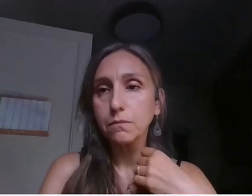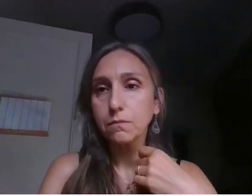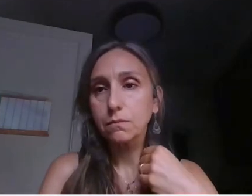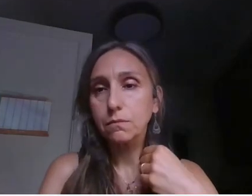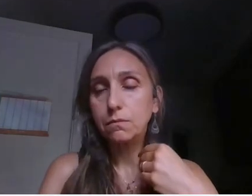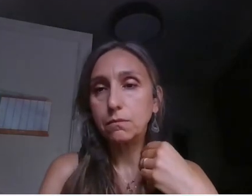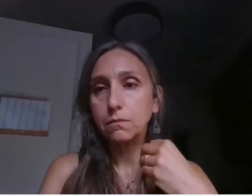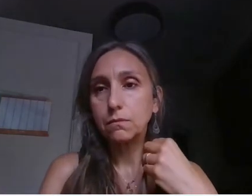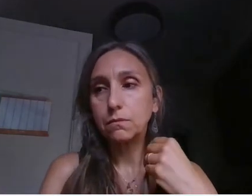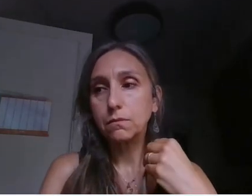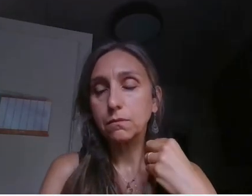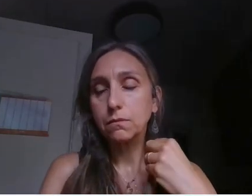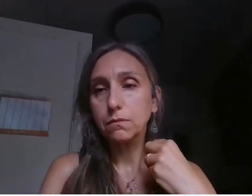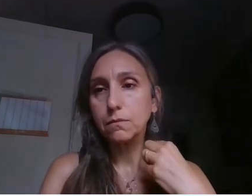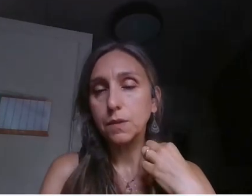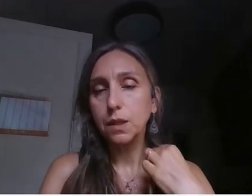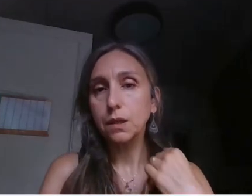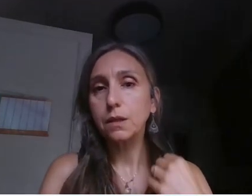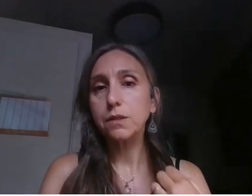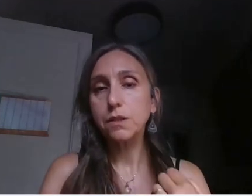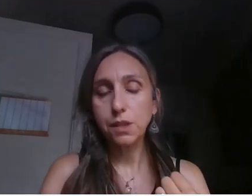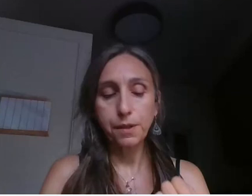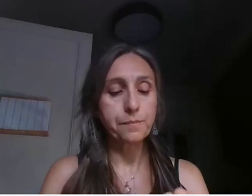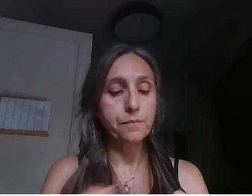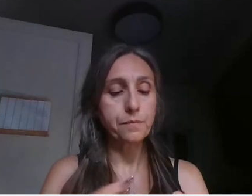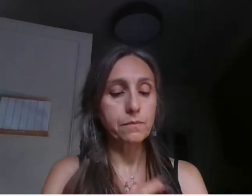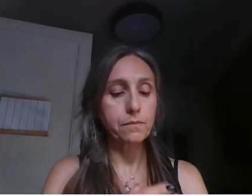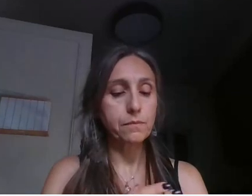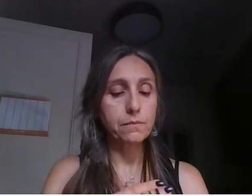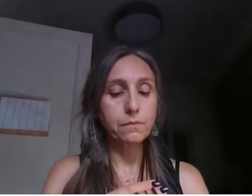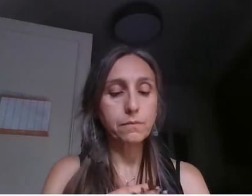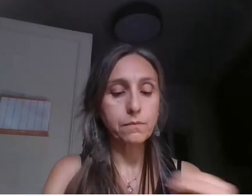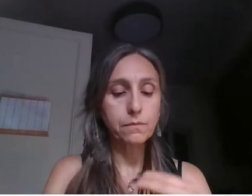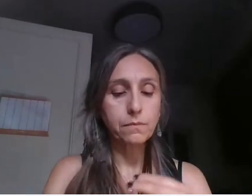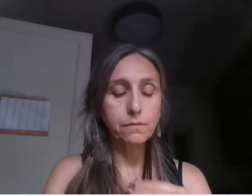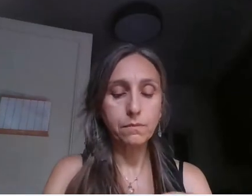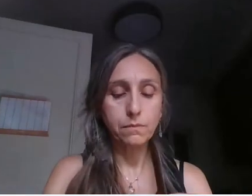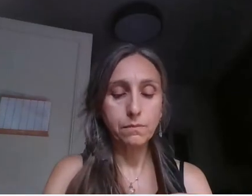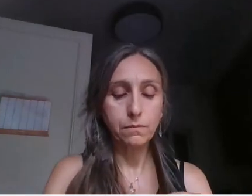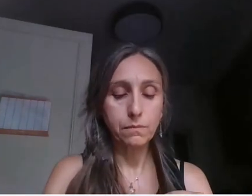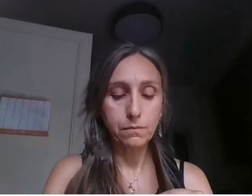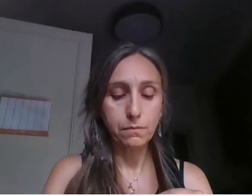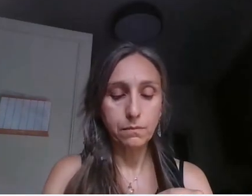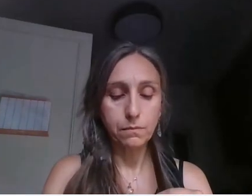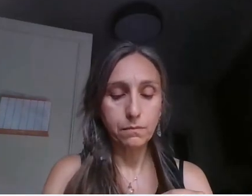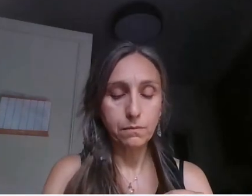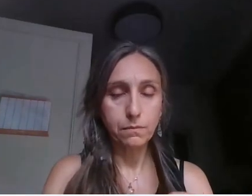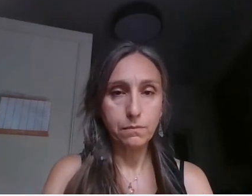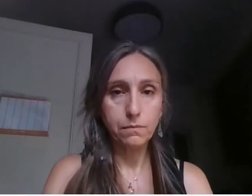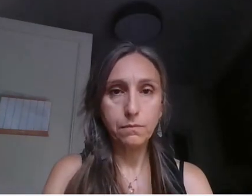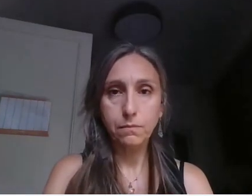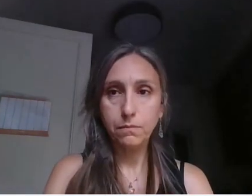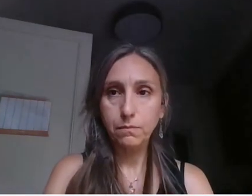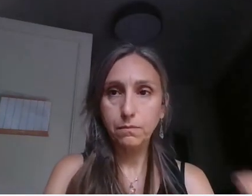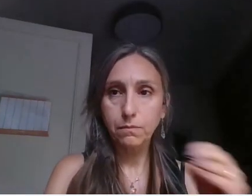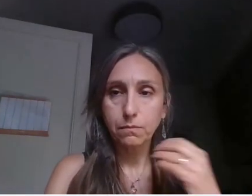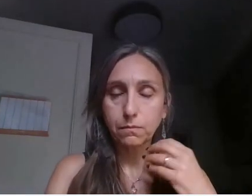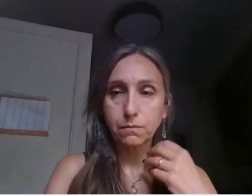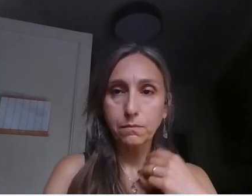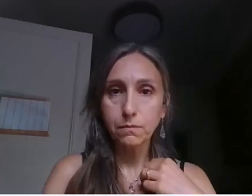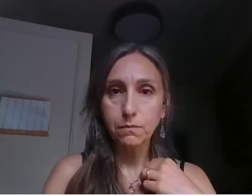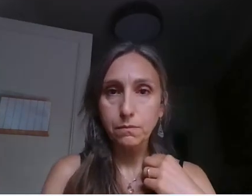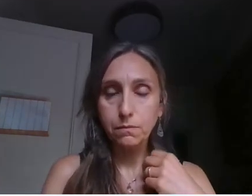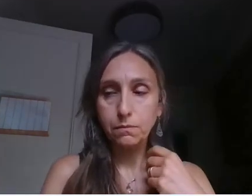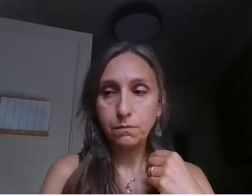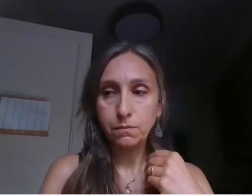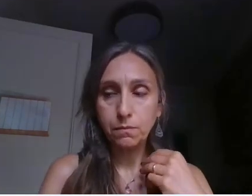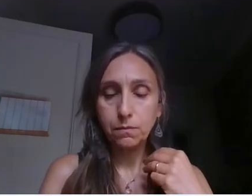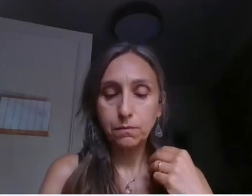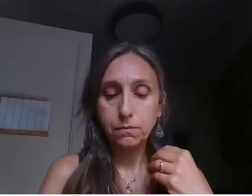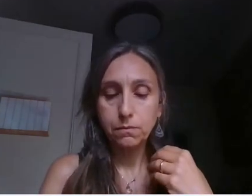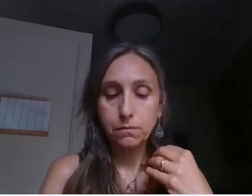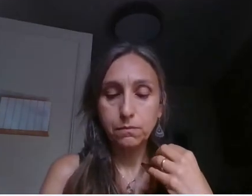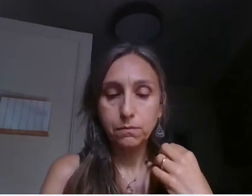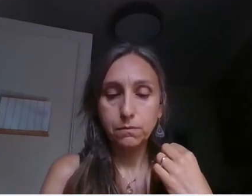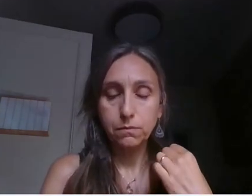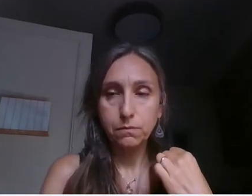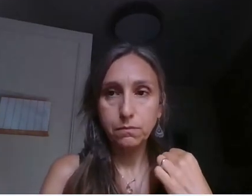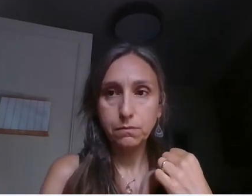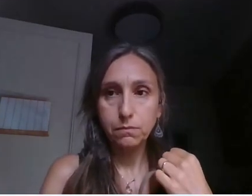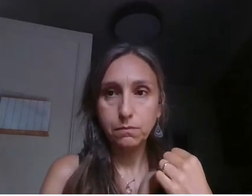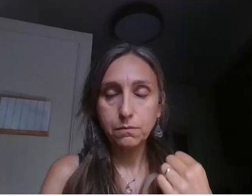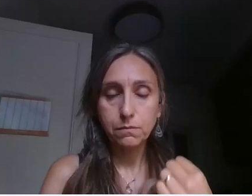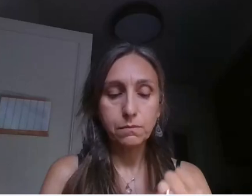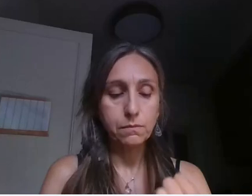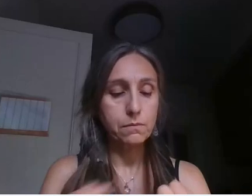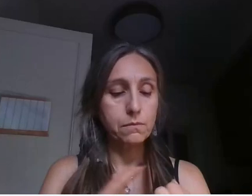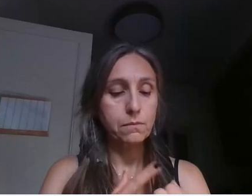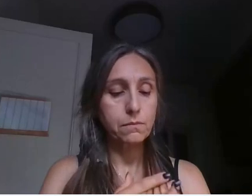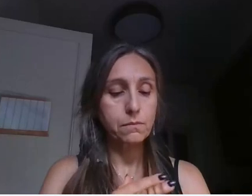delegare GTR, insomma, visto che sta parlando Roberta, a dire va bene, siccome io dal CAD l'obbligo della pubblicazione del codice, tu